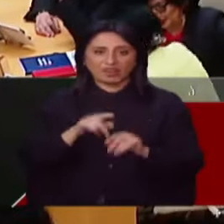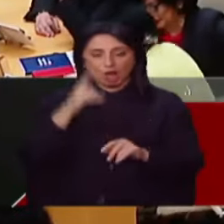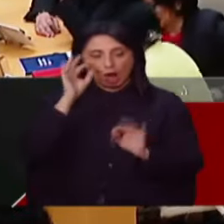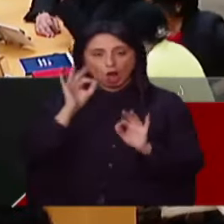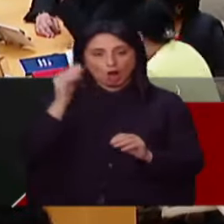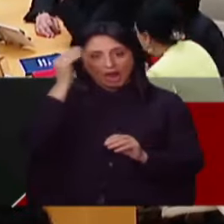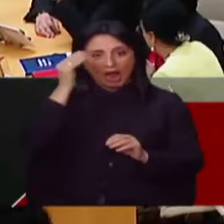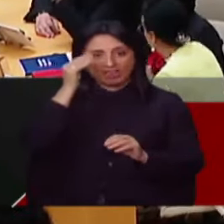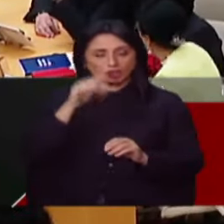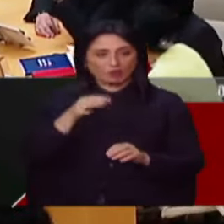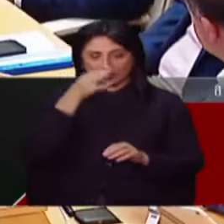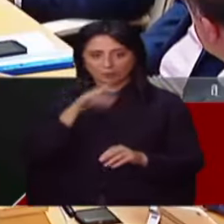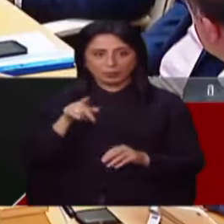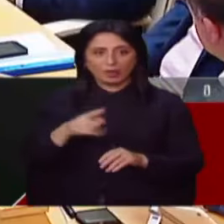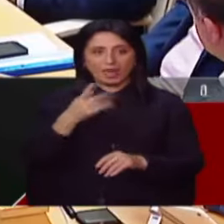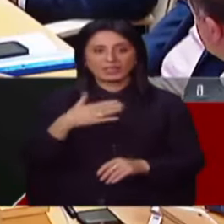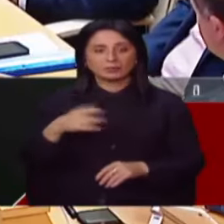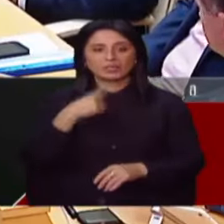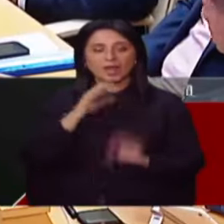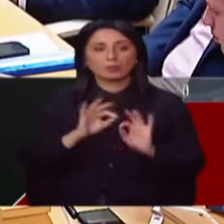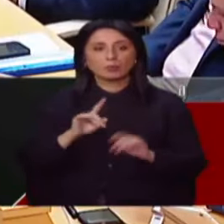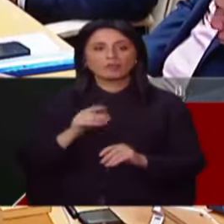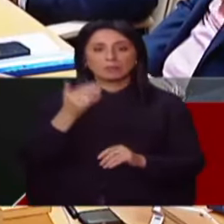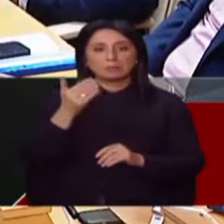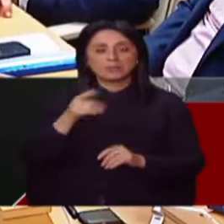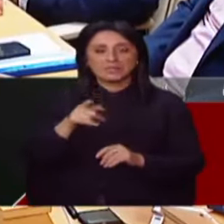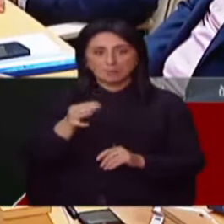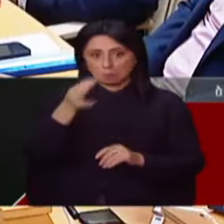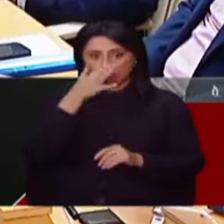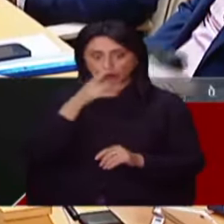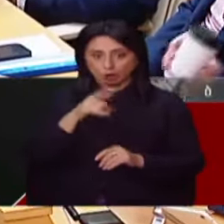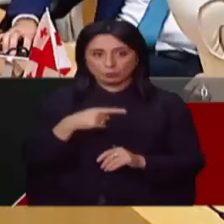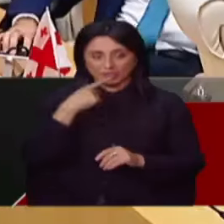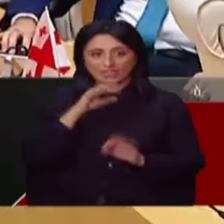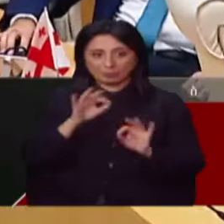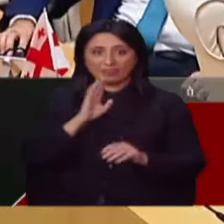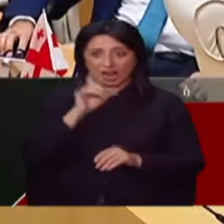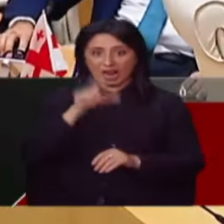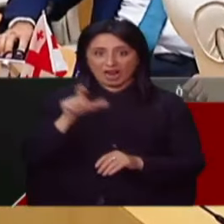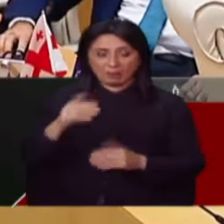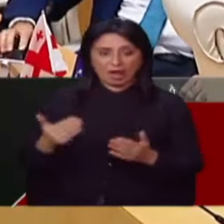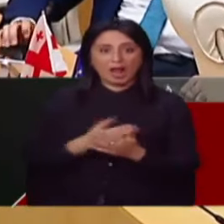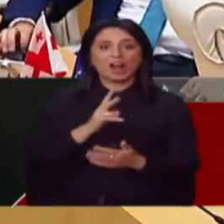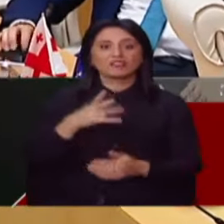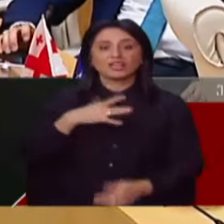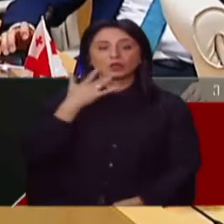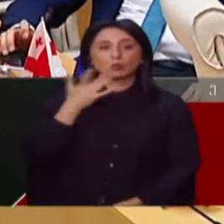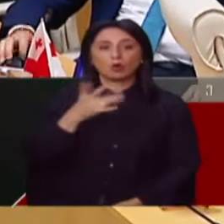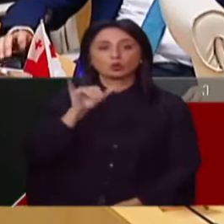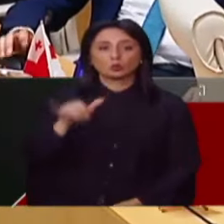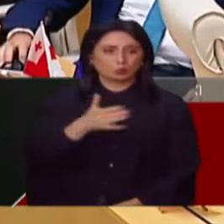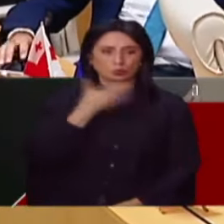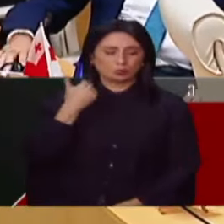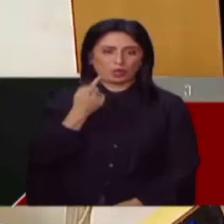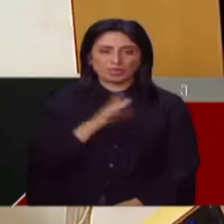ლოგიკურ აზროვნებას უწუნებენ. ერთი მხრივ აღნიშნავენ, რომ მის მიერ მოწონებული და დასახელებული ქალებიდან ახალი ქართულ პოლიტიკაში